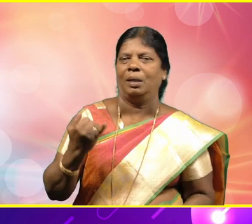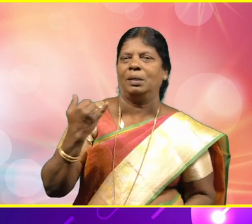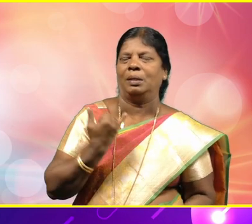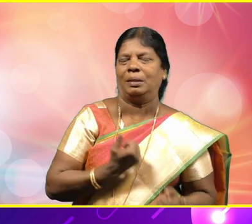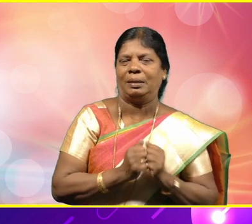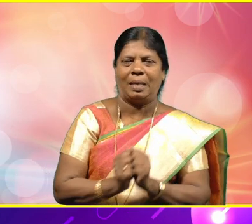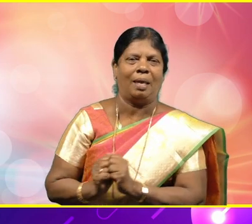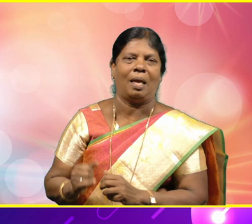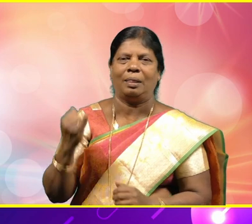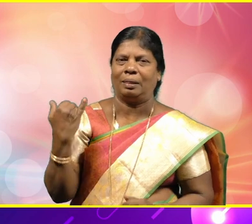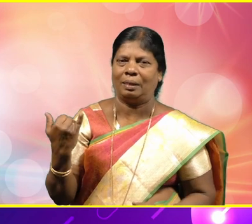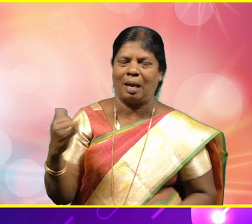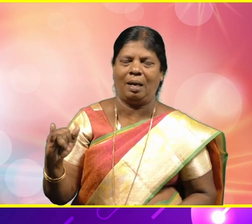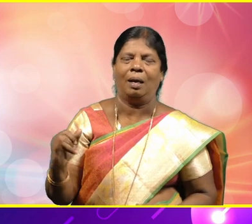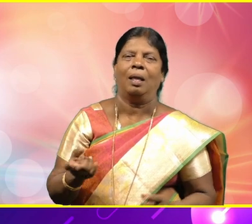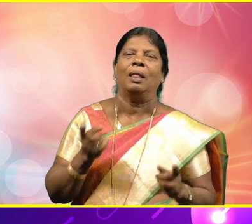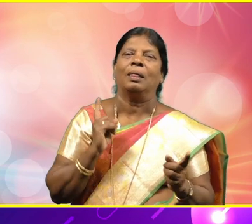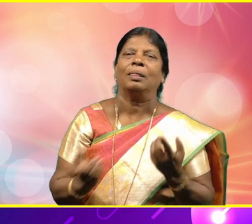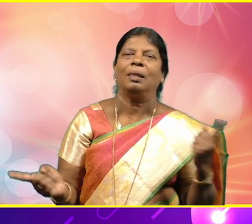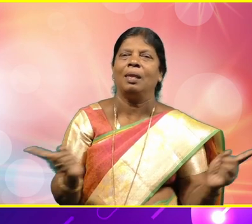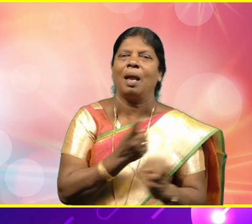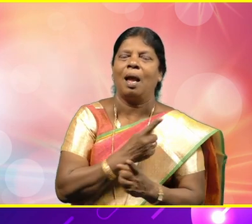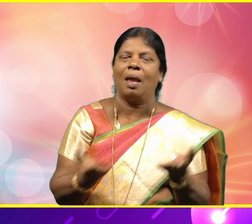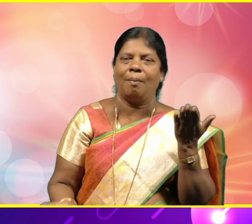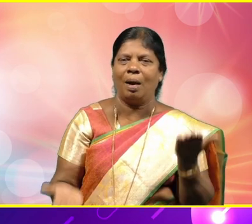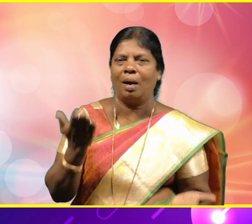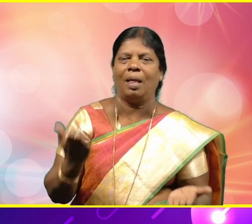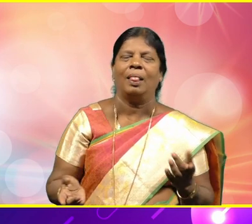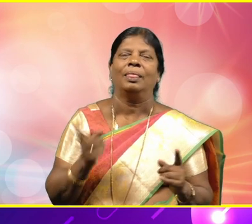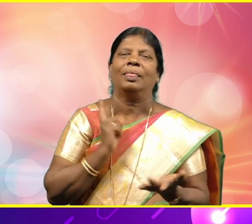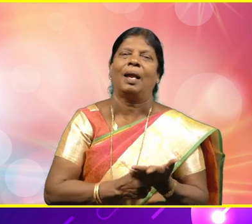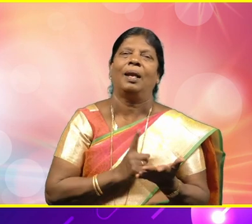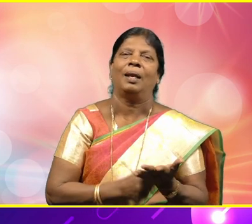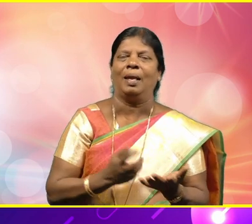தம்பியினுடைய தவறுக்கு நியாயமான தண்டனையும் கிடைத்தது.